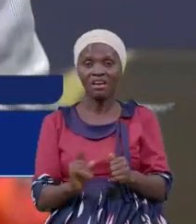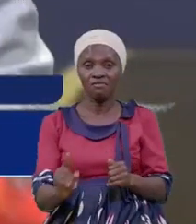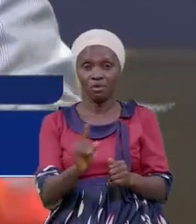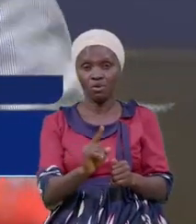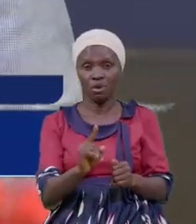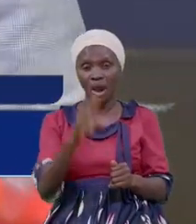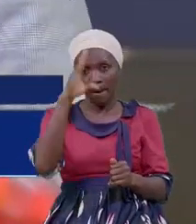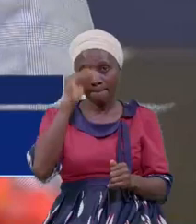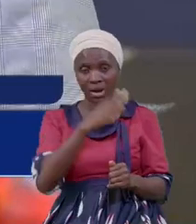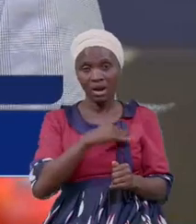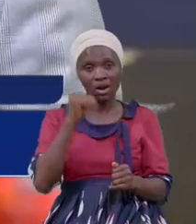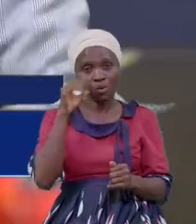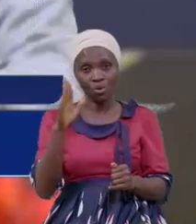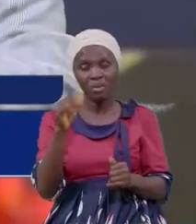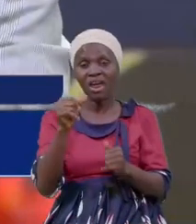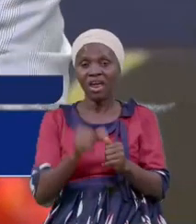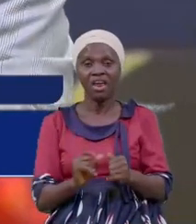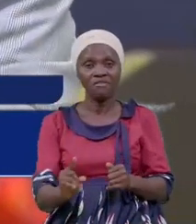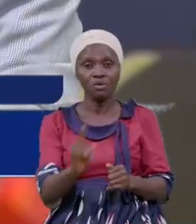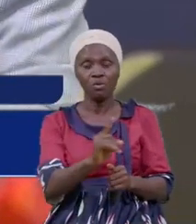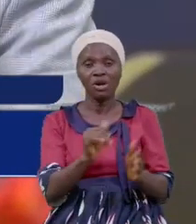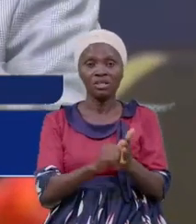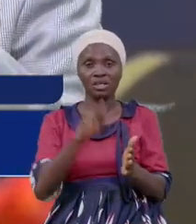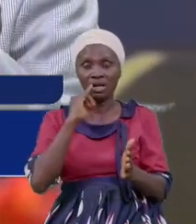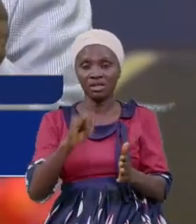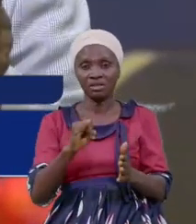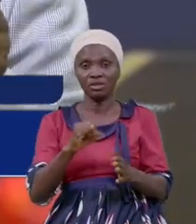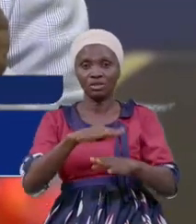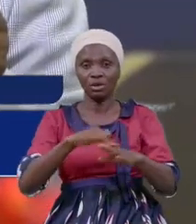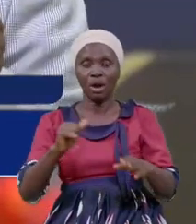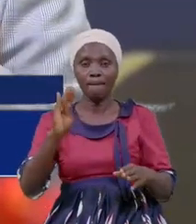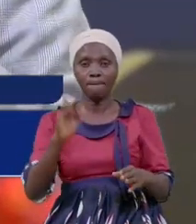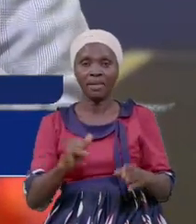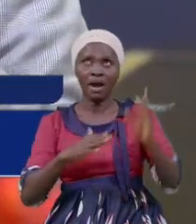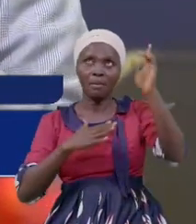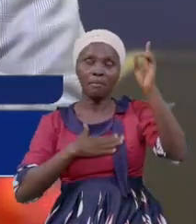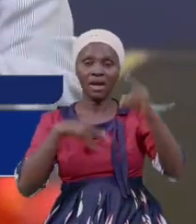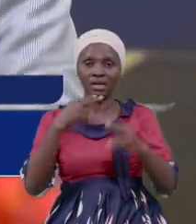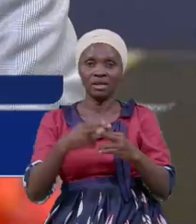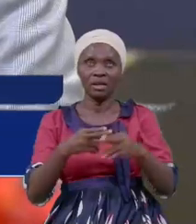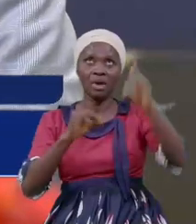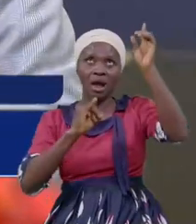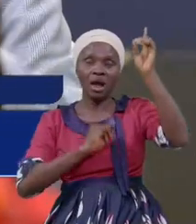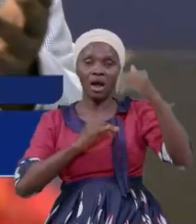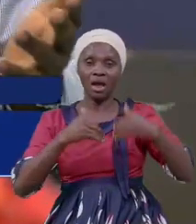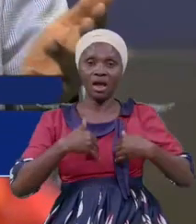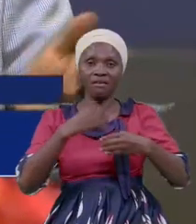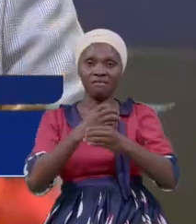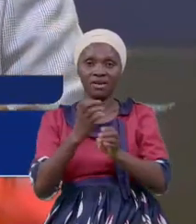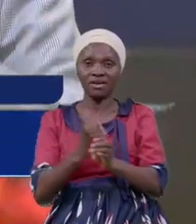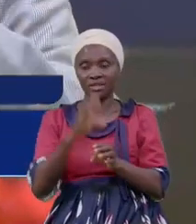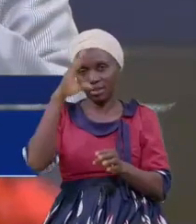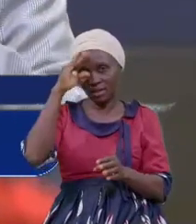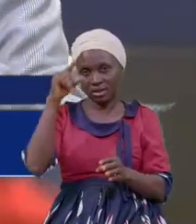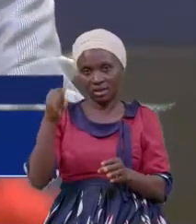437 tout ce qui s'appelle de mon nom et que j'ai créé pour ma gloire